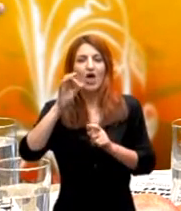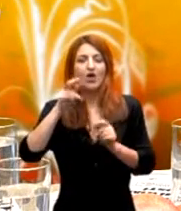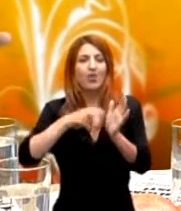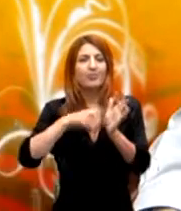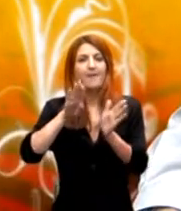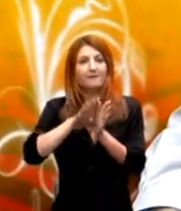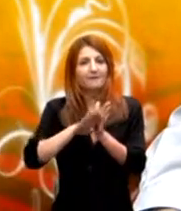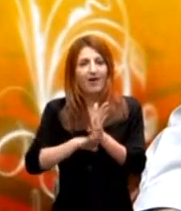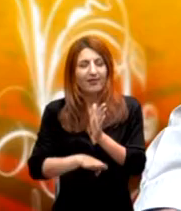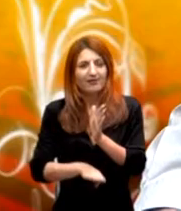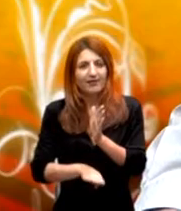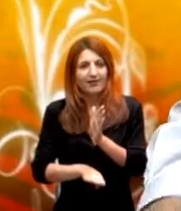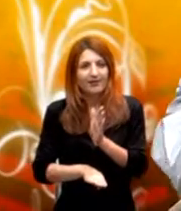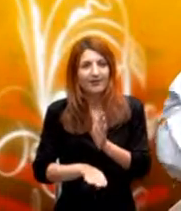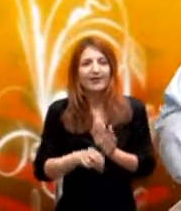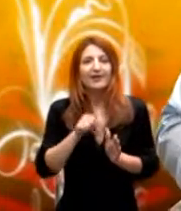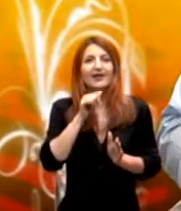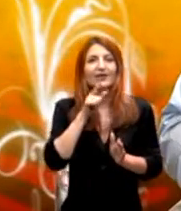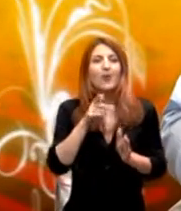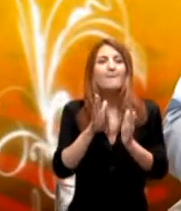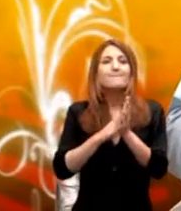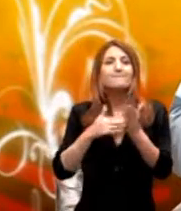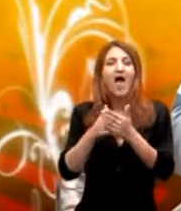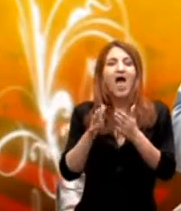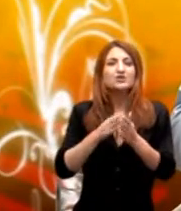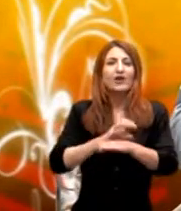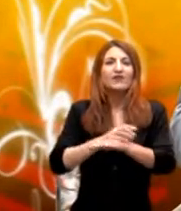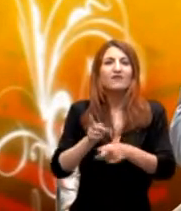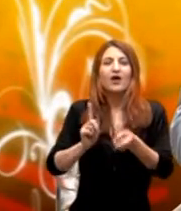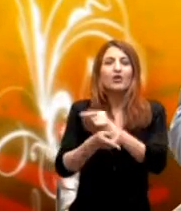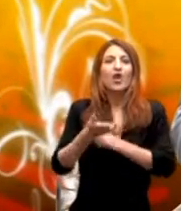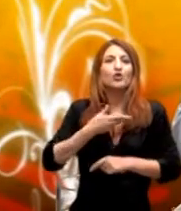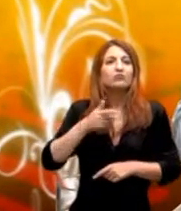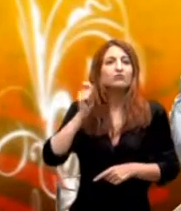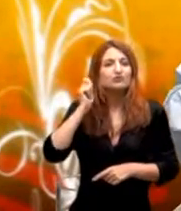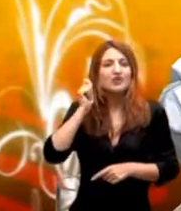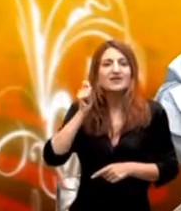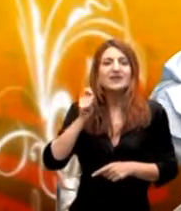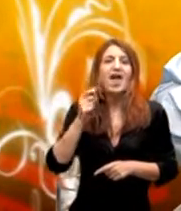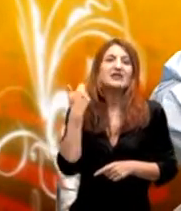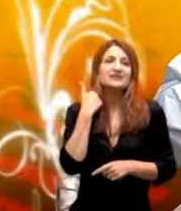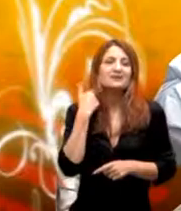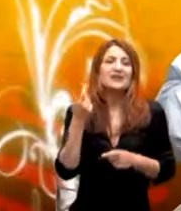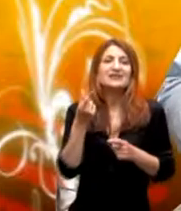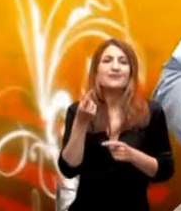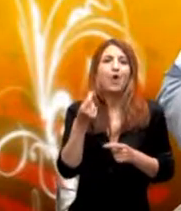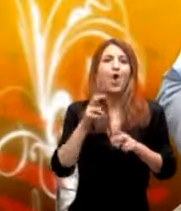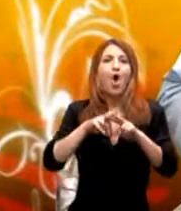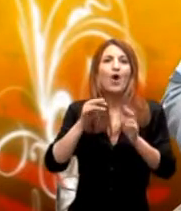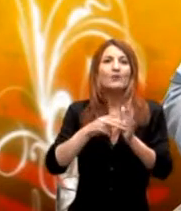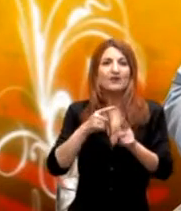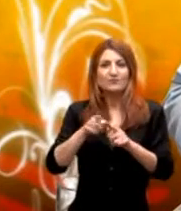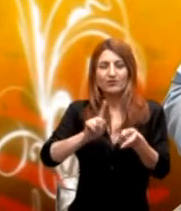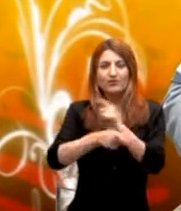i stvara se... U masnom tkivu se stvara ženski spolni hormon, estradiol. I zato se debilim muškarcima